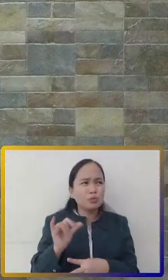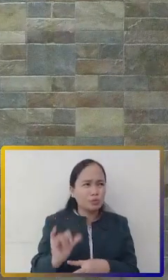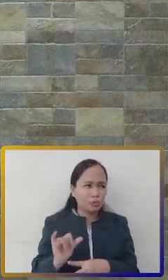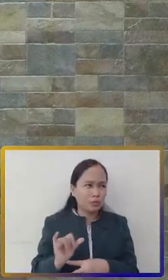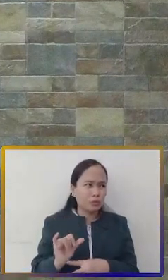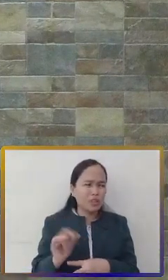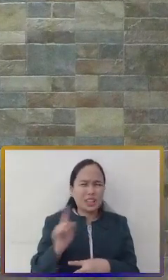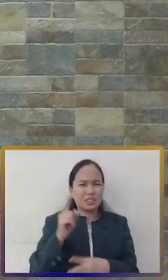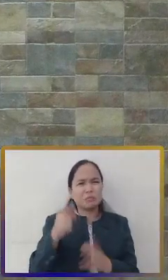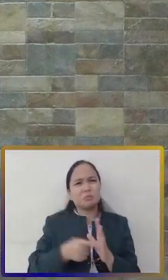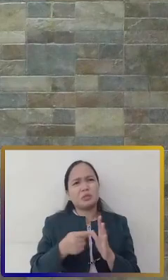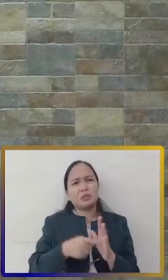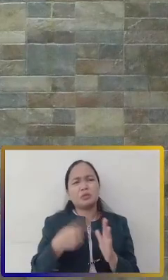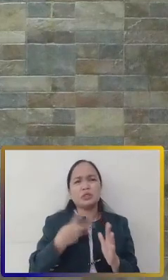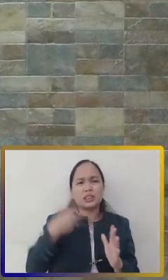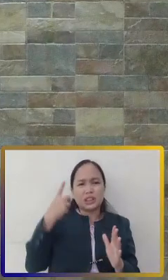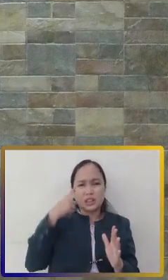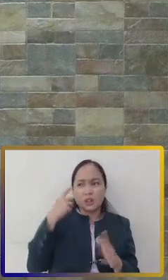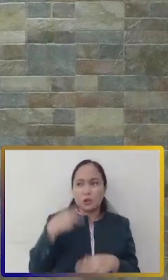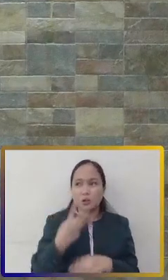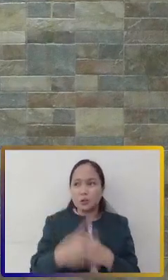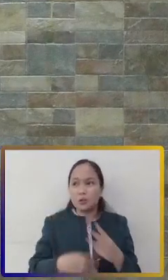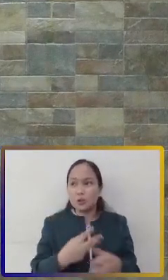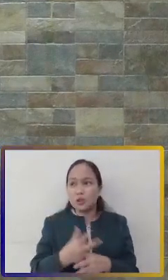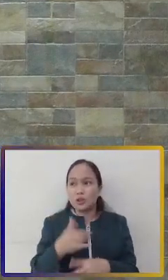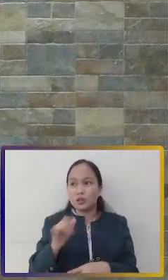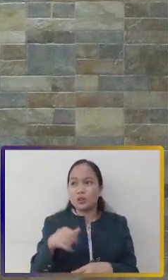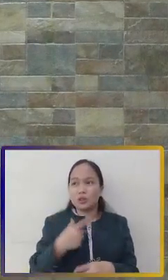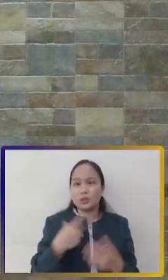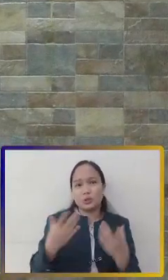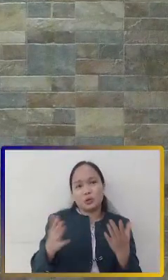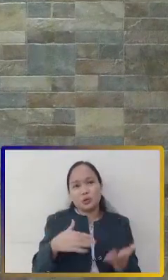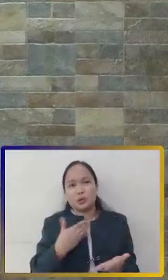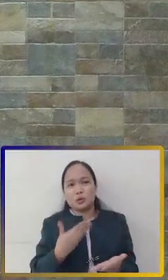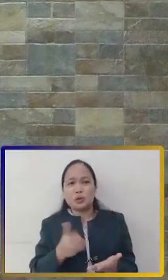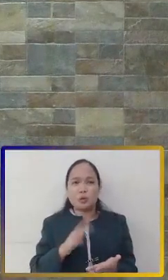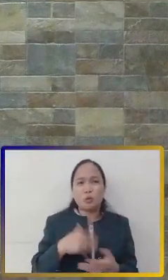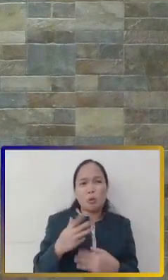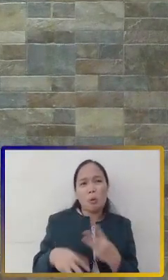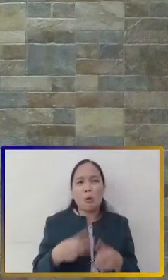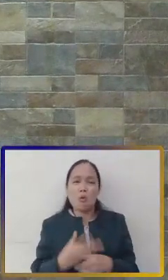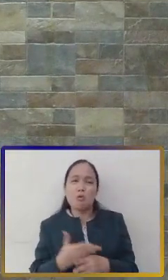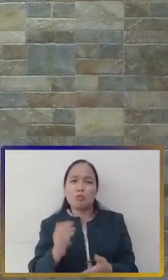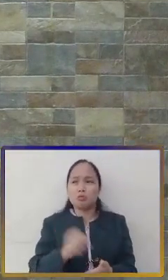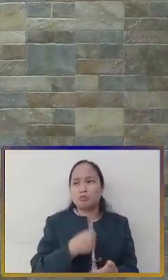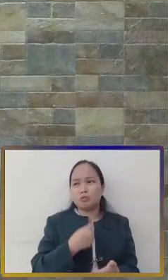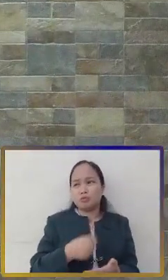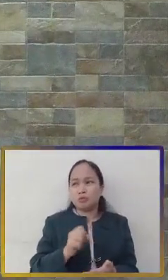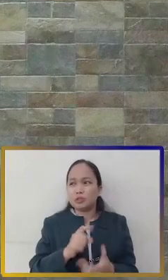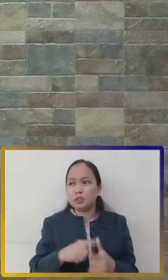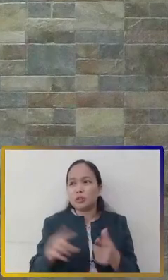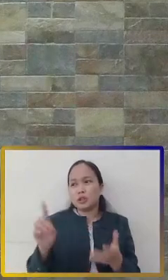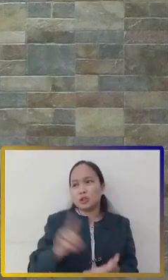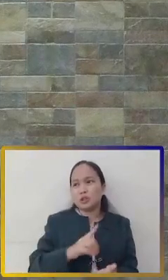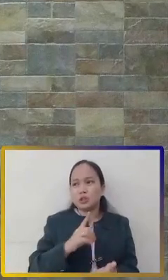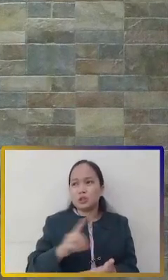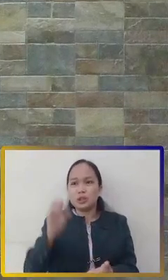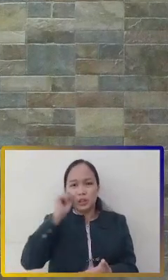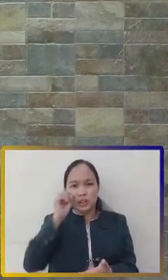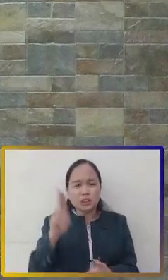You see, minsan ang alam lang natin sa carnal, yung magkanta-kanta ka ng carnal, worldly songs, ang kanta lang natin sa carnal, pag nagsayaw-sayaw, Sir